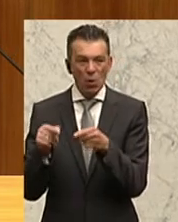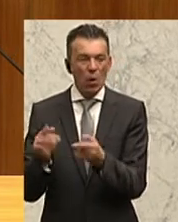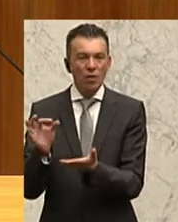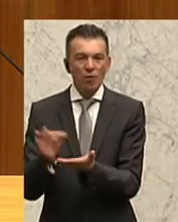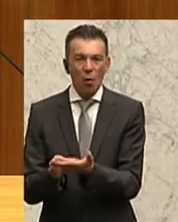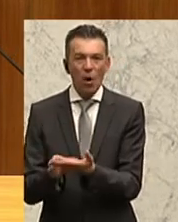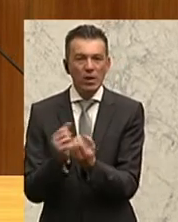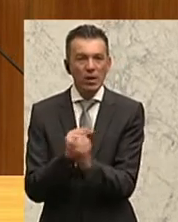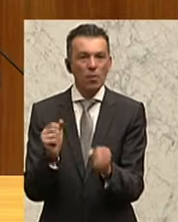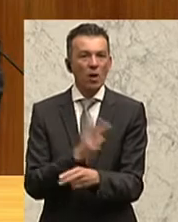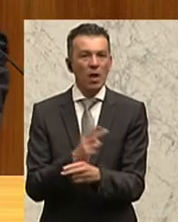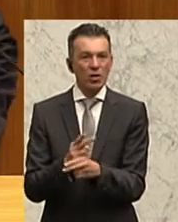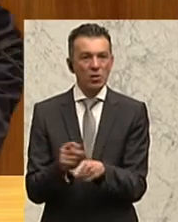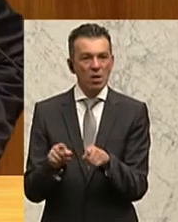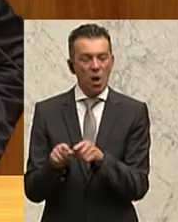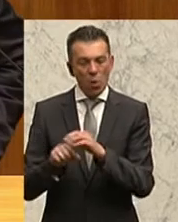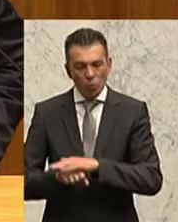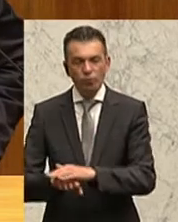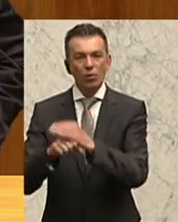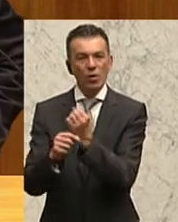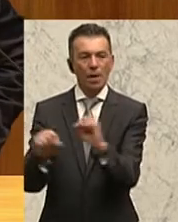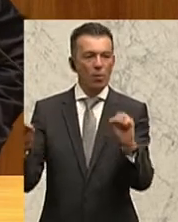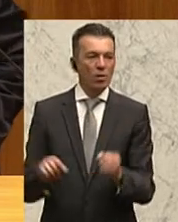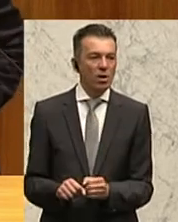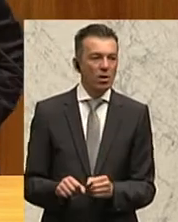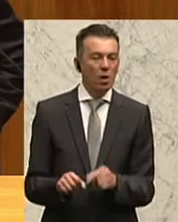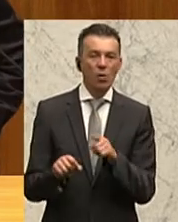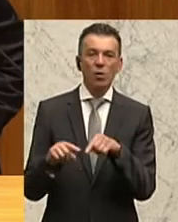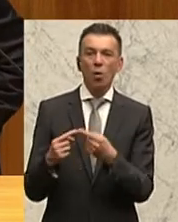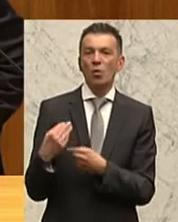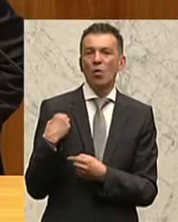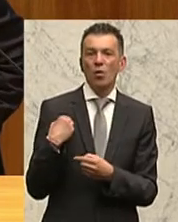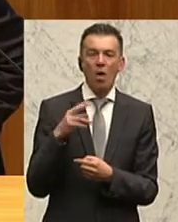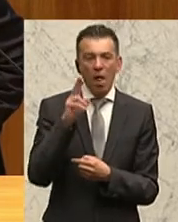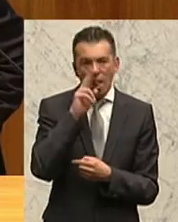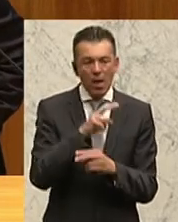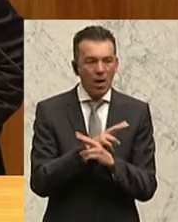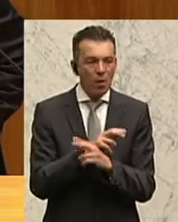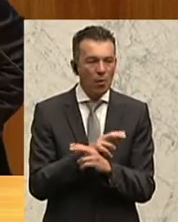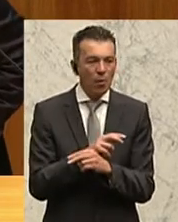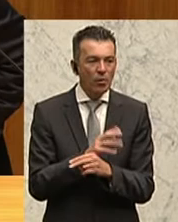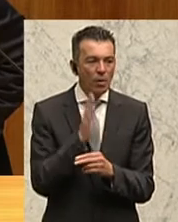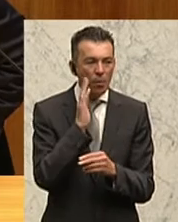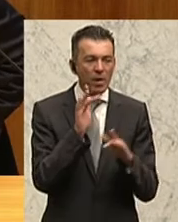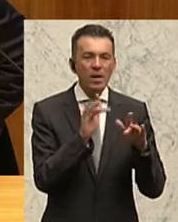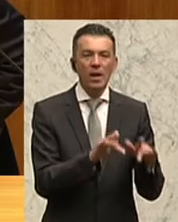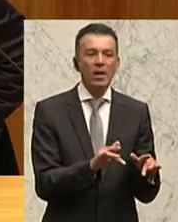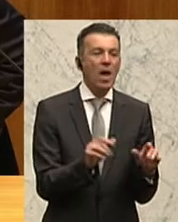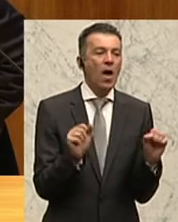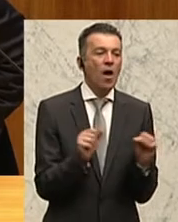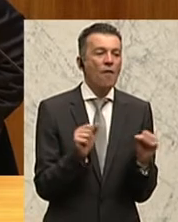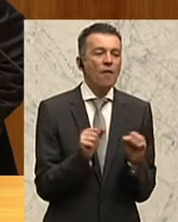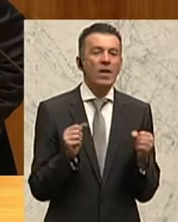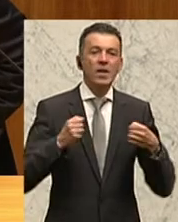Region vorweg zu helfen und die dann uns ausrichten lassen, liebe Österreicher, lasst bitte schon die Winterausrüstung da. Eine Fidschi-Insel ist bekanntlich sehr warm.